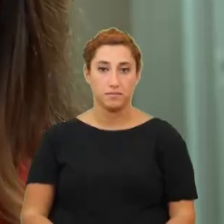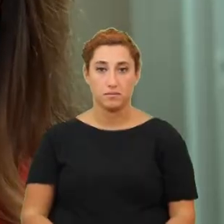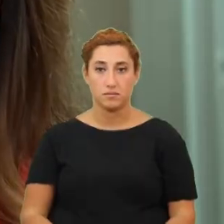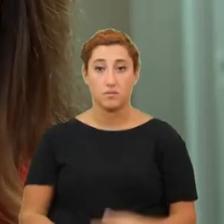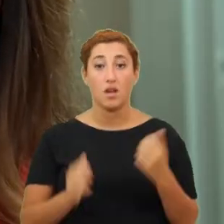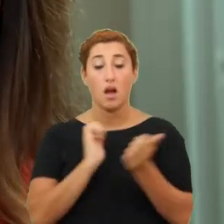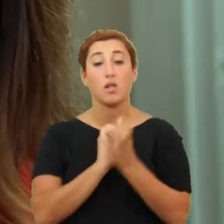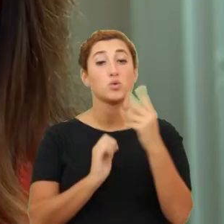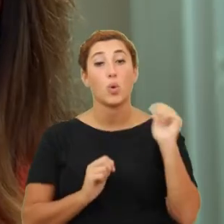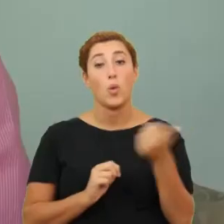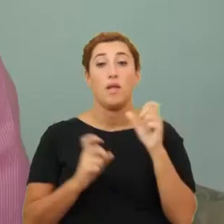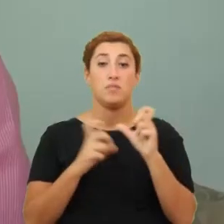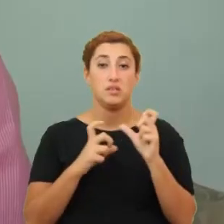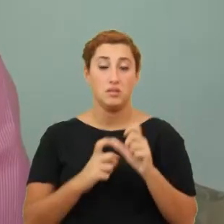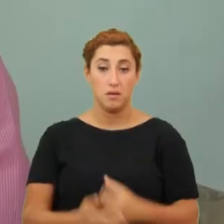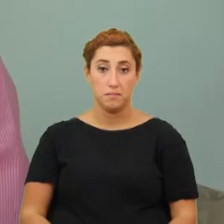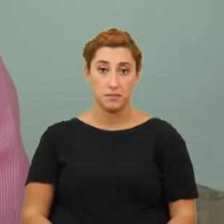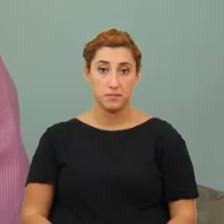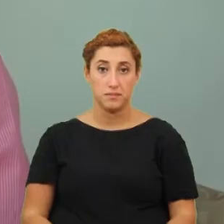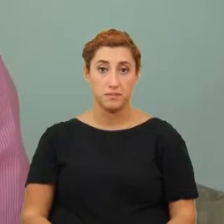Aile çok önemli şey Sarp'cığım.